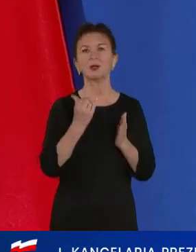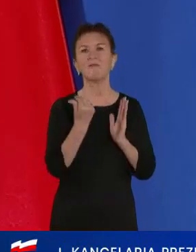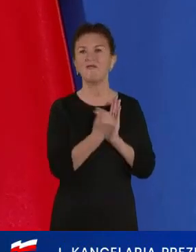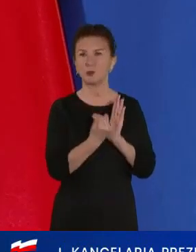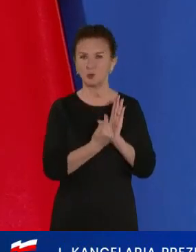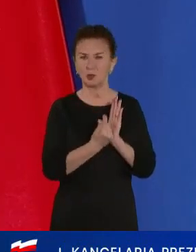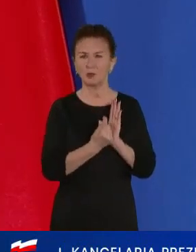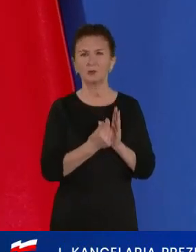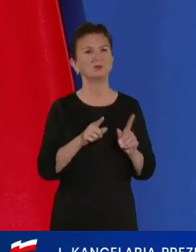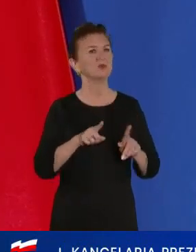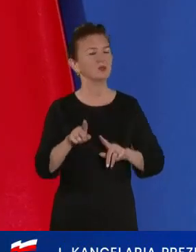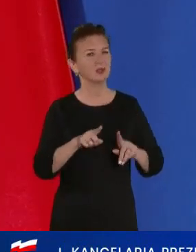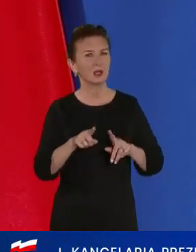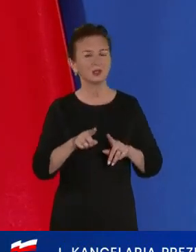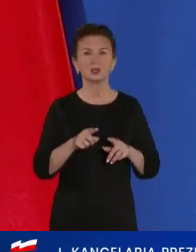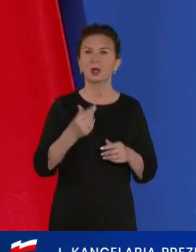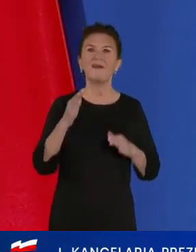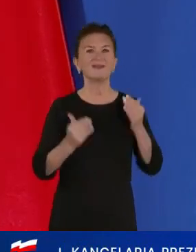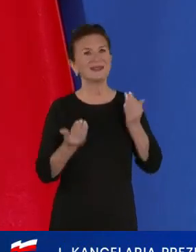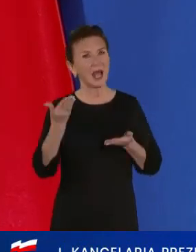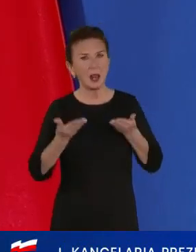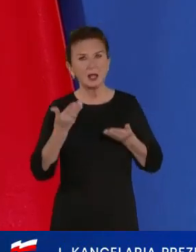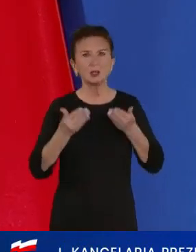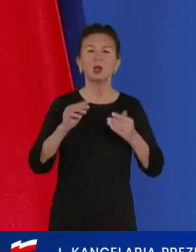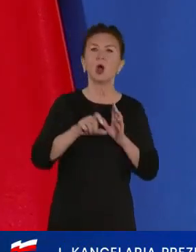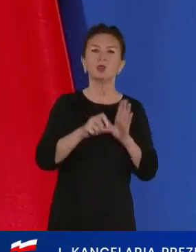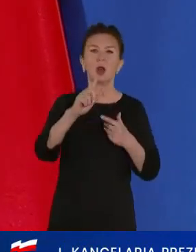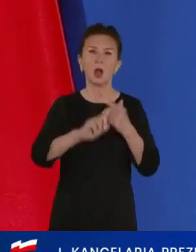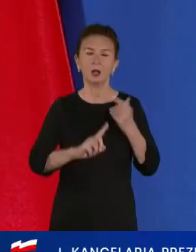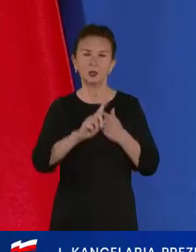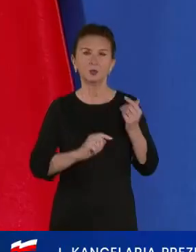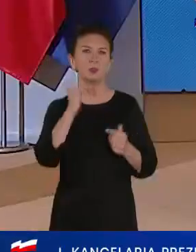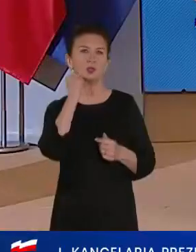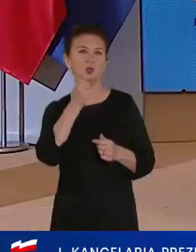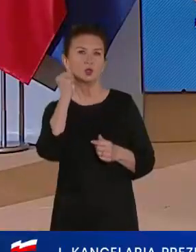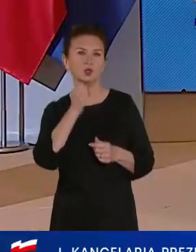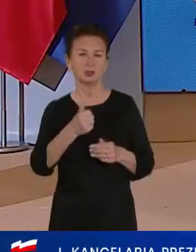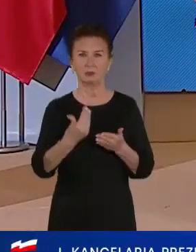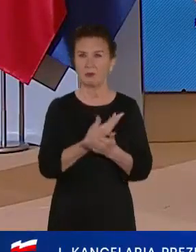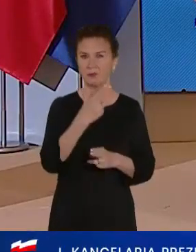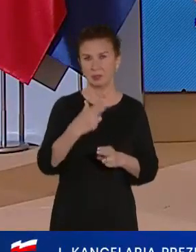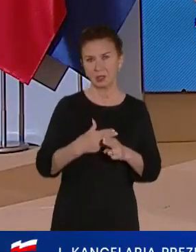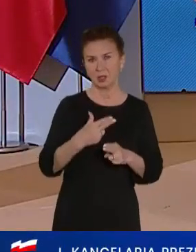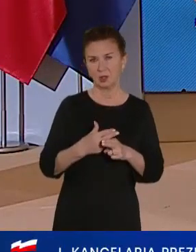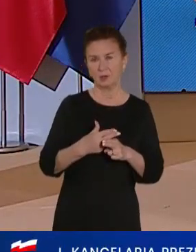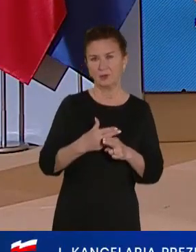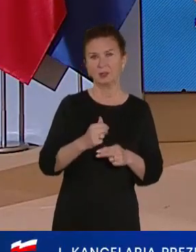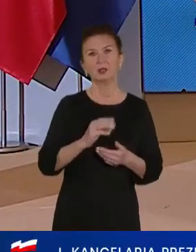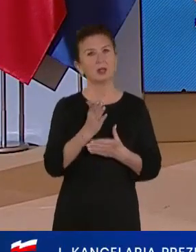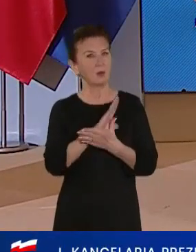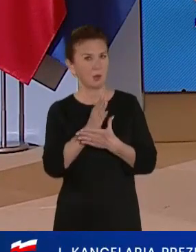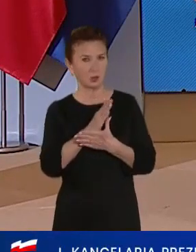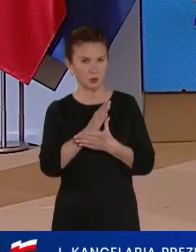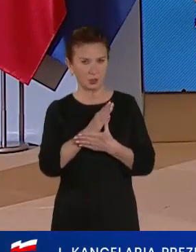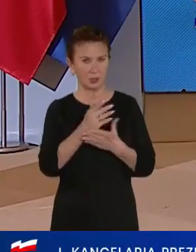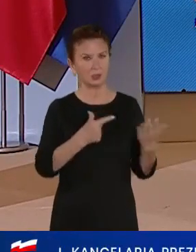Warunkowo to znaczy, że są uzależnione przede wszystkim od liczby dziennych zachorowań czy średniej liczby dziennych zachorowań